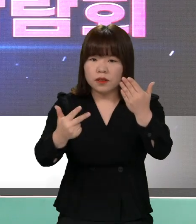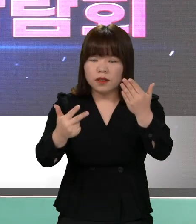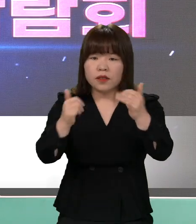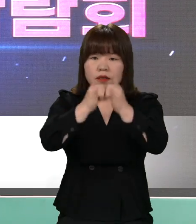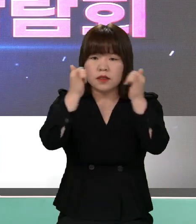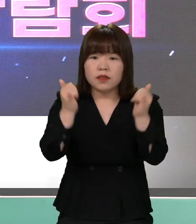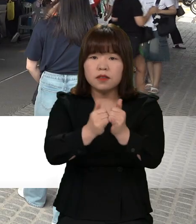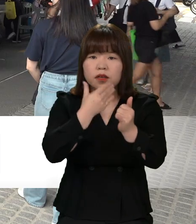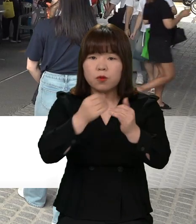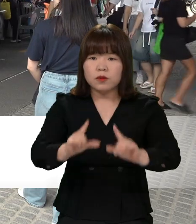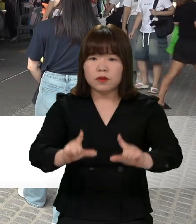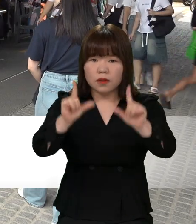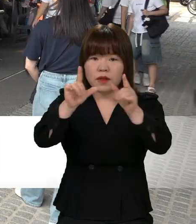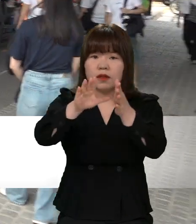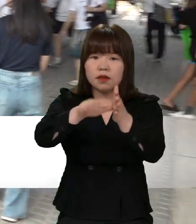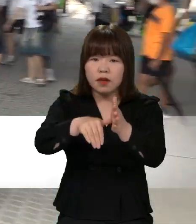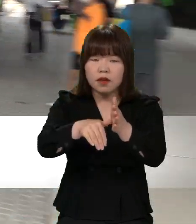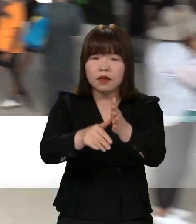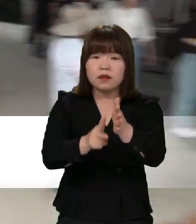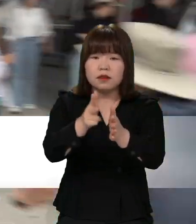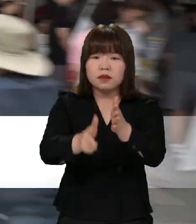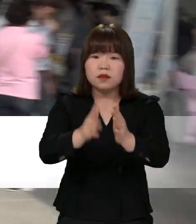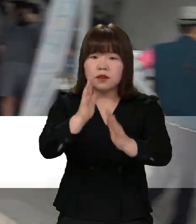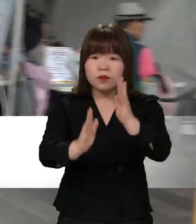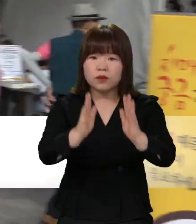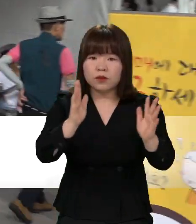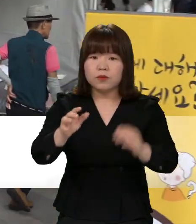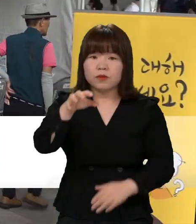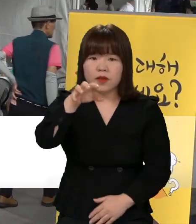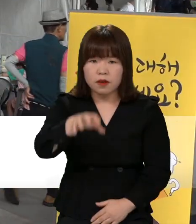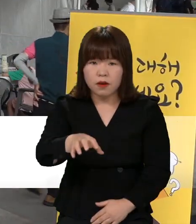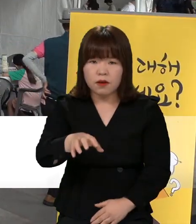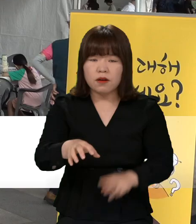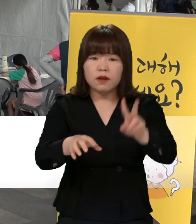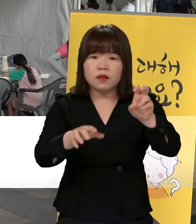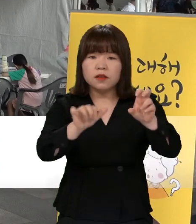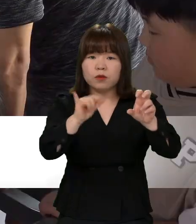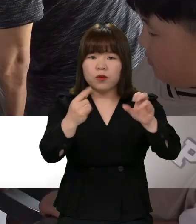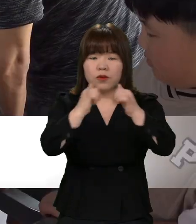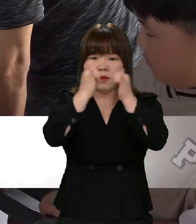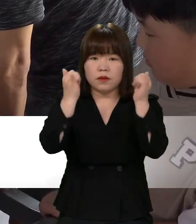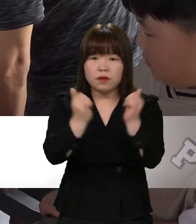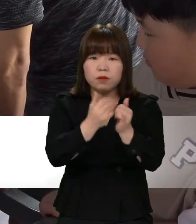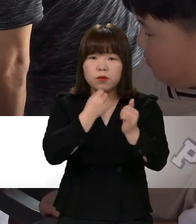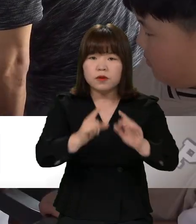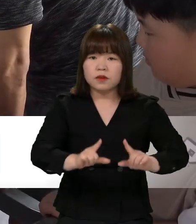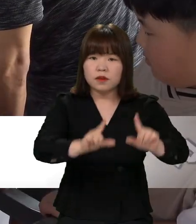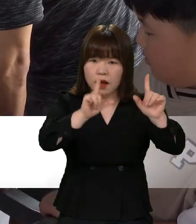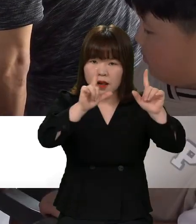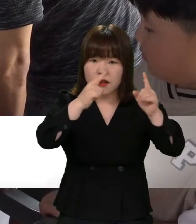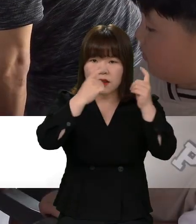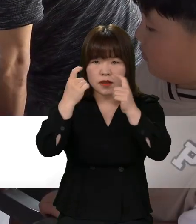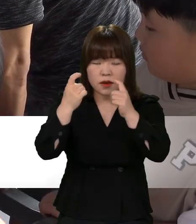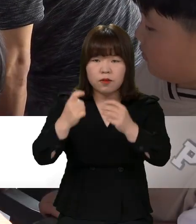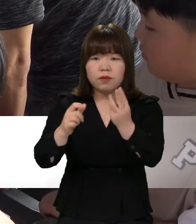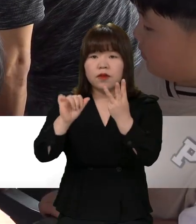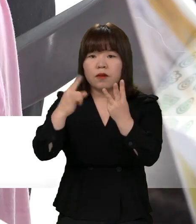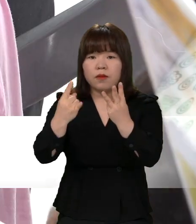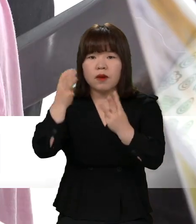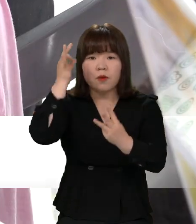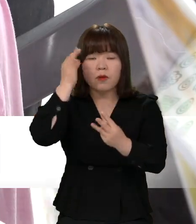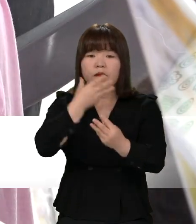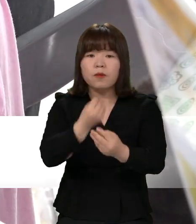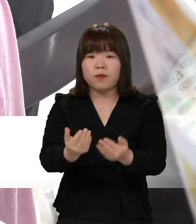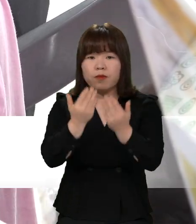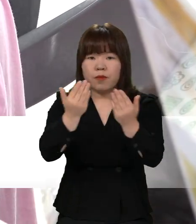제 25회 사회복지의 날을 맞이해 7일 철길숲 한터 마당과 오크 광장에서 사회복지의 날 기념식